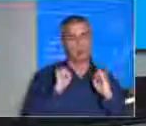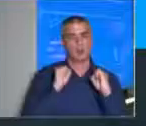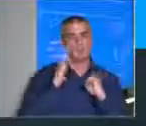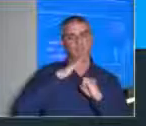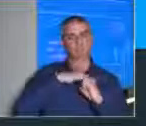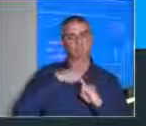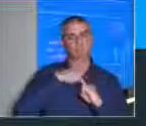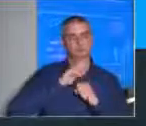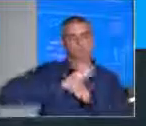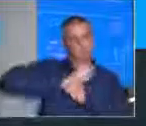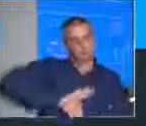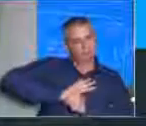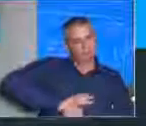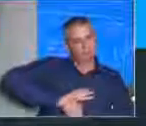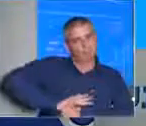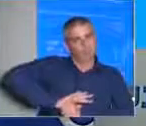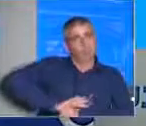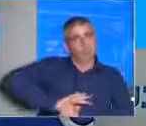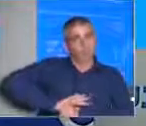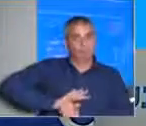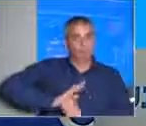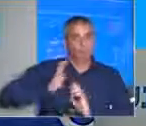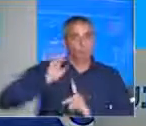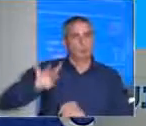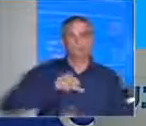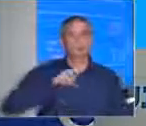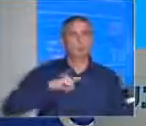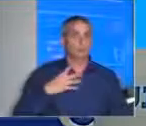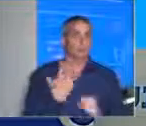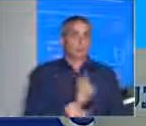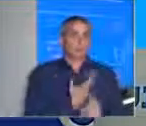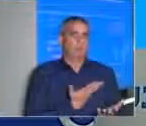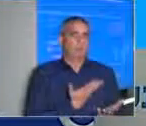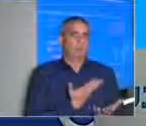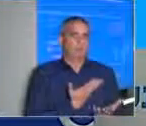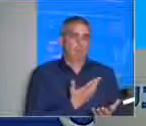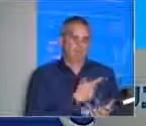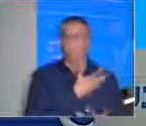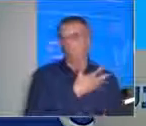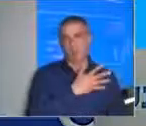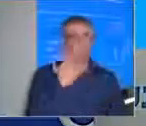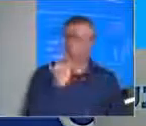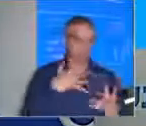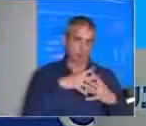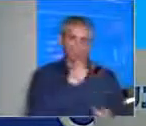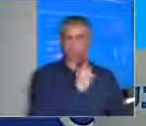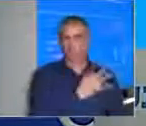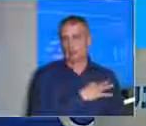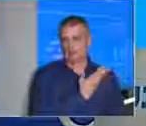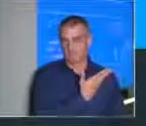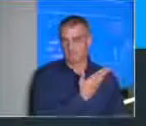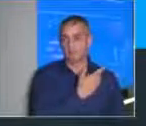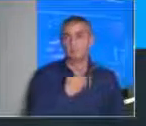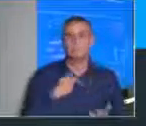זה מנוף לחץ רציני ומשמעותי נגד סין, וזה עובד. כמובן, ארצות הברית גם משלמת מחיר. על כן היה מאוד